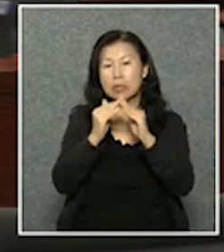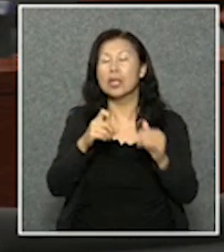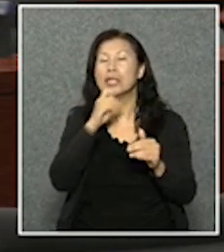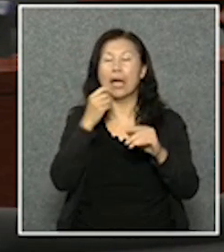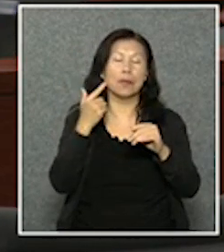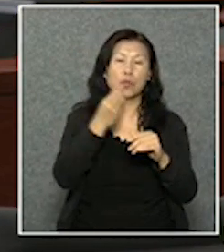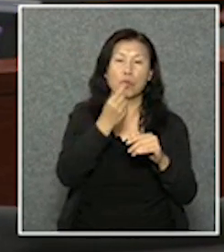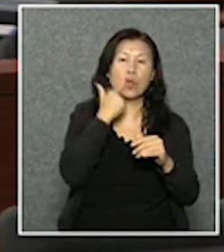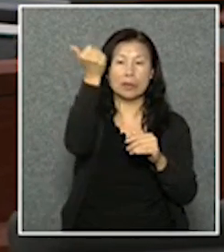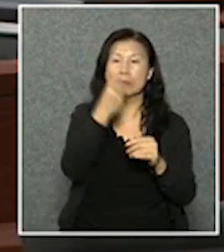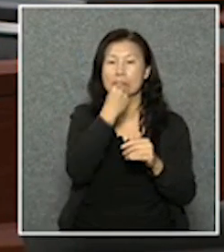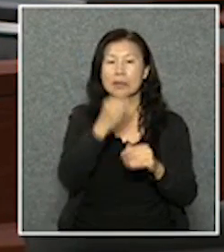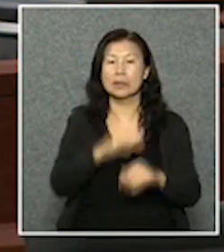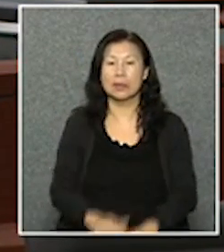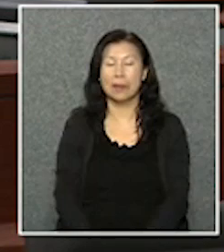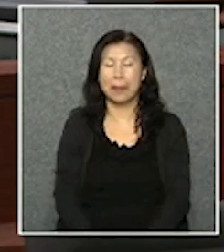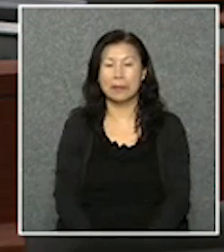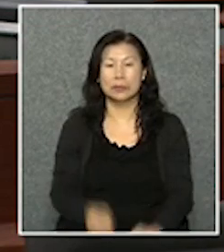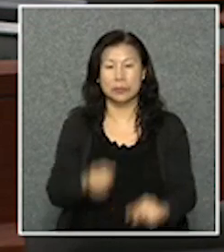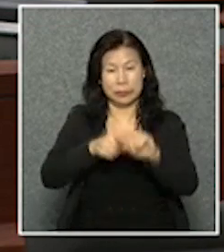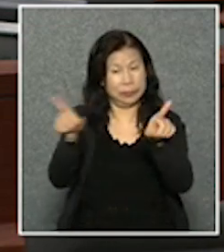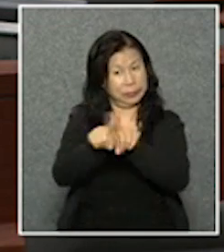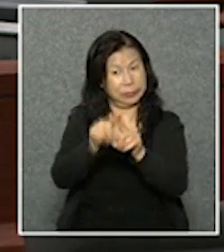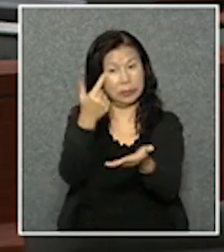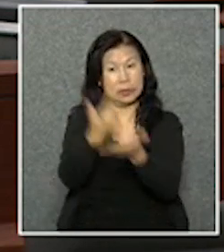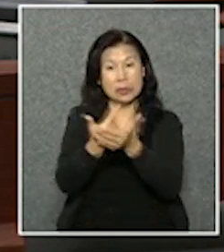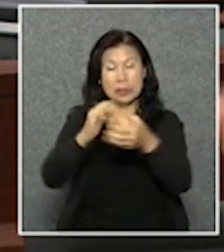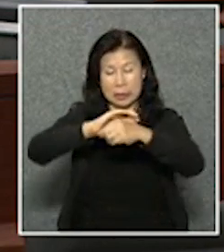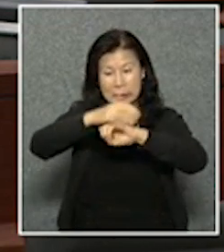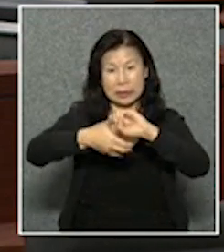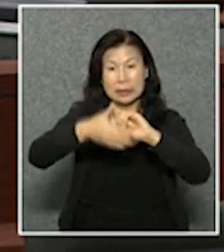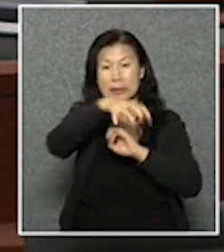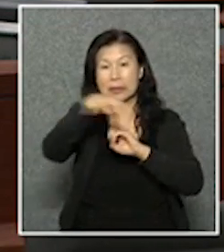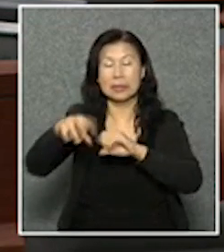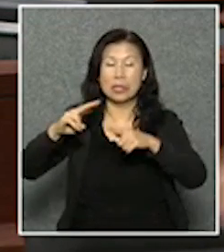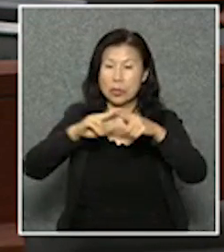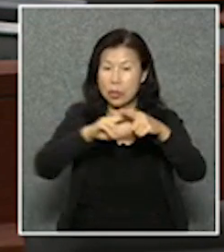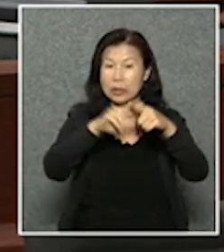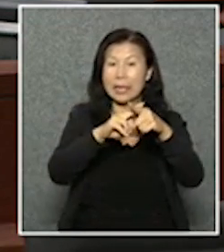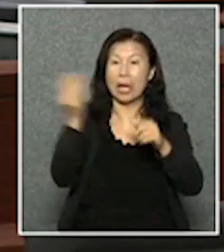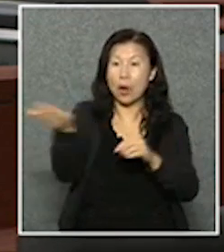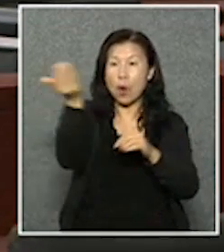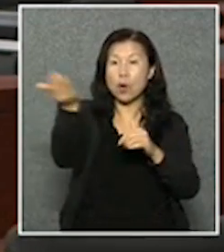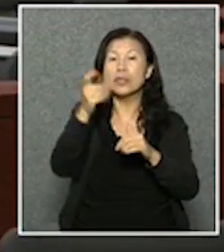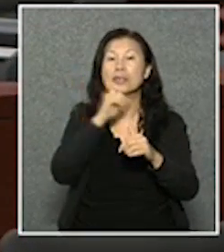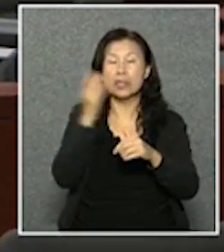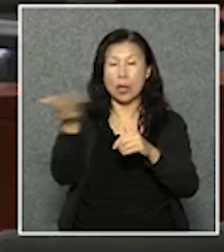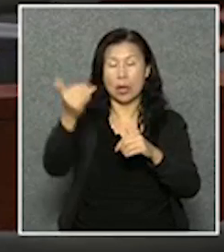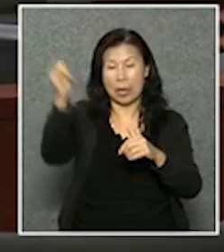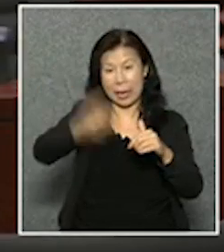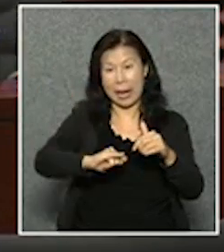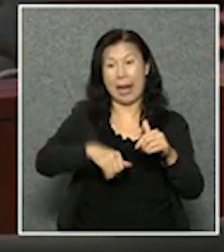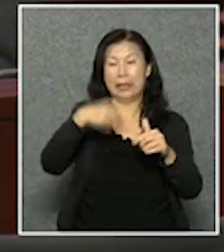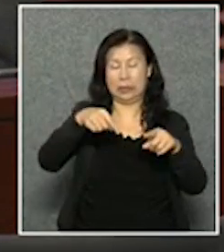有好多美食嘅嚇，咁啊所以但係好重要一樣嘢，全世界各地去推廣旅遊咧，都係希望旅客嚟我